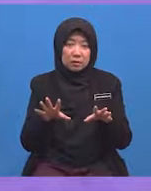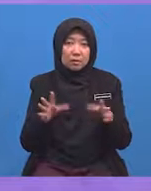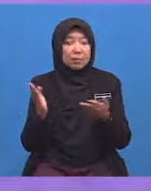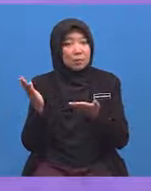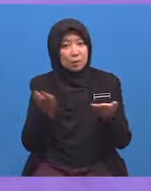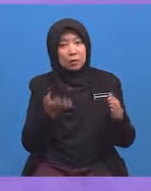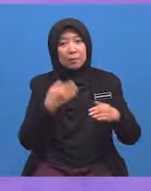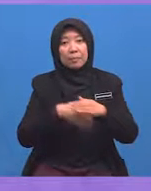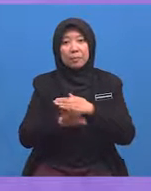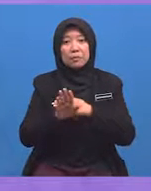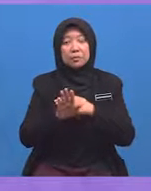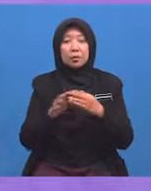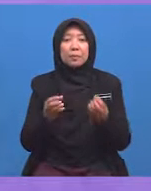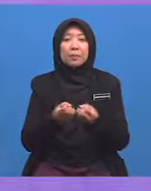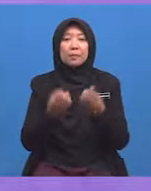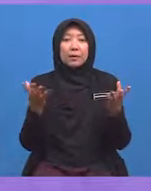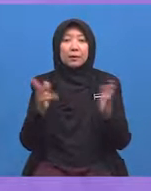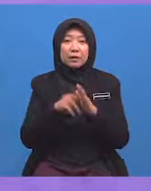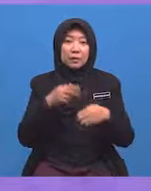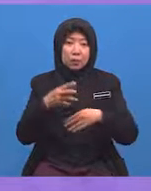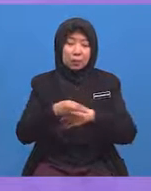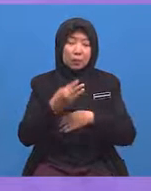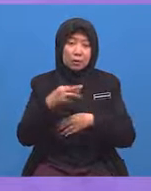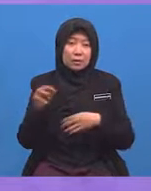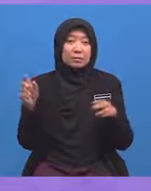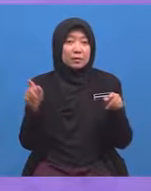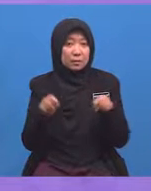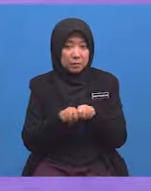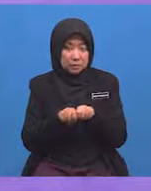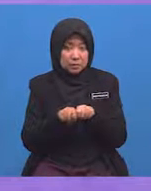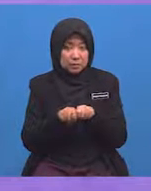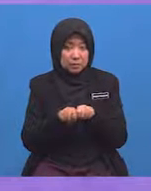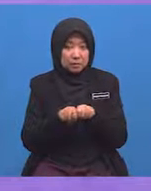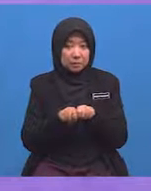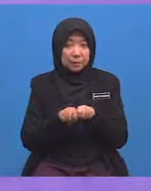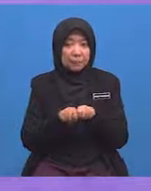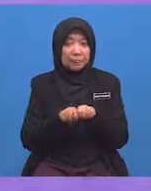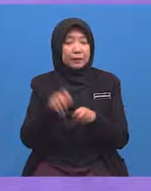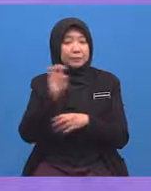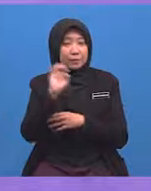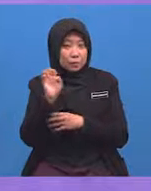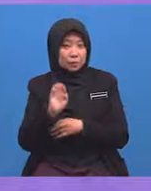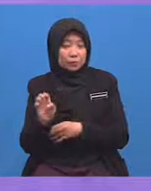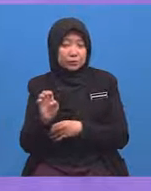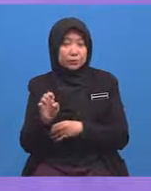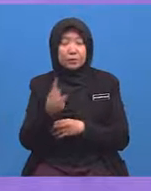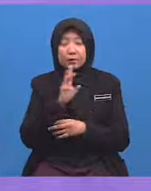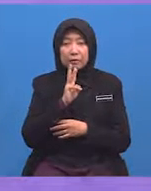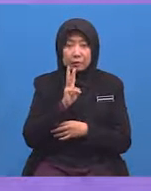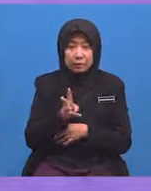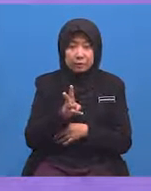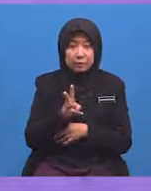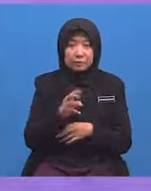membawa masuk pelbagai kemudahan seperti bekalan elektrik, bekalan